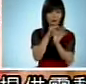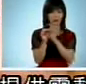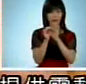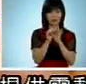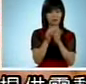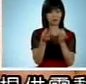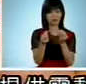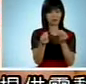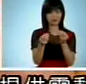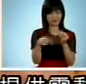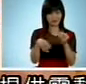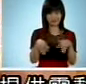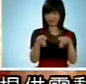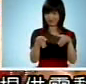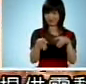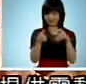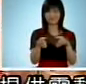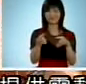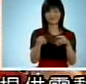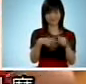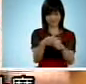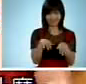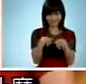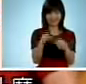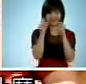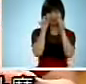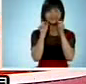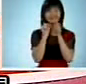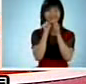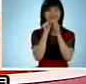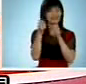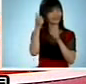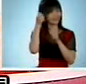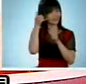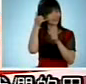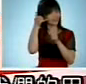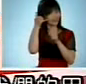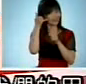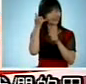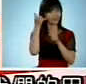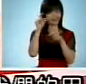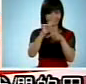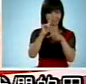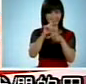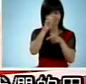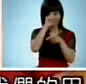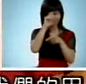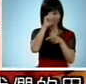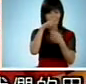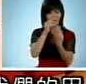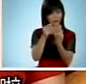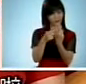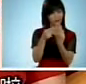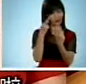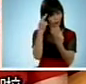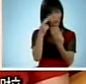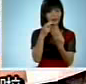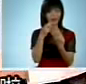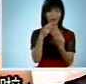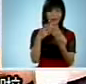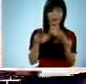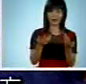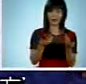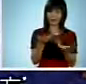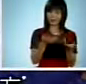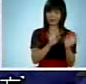过了，我们都算是第一次提供振动器啊、电话卡啦、什么。那我觉得希望选手感受到我们的用心嘛。 一定可